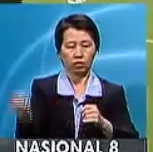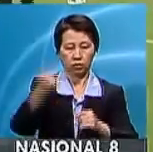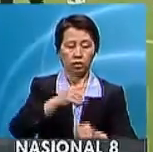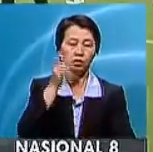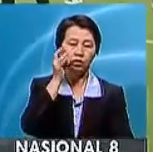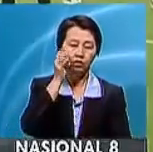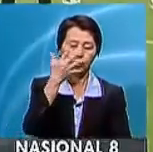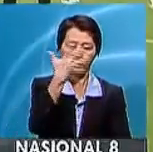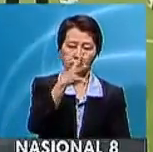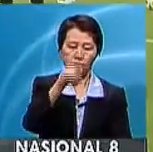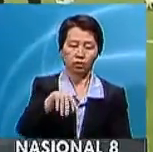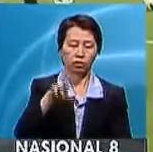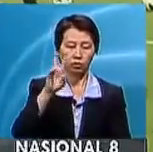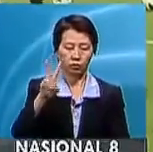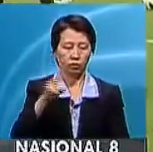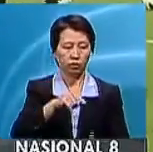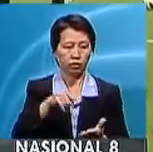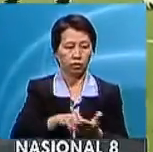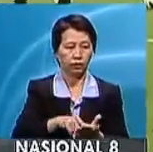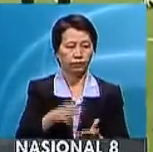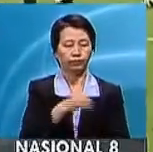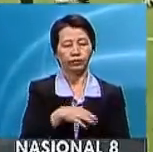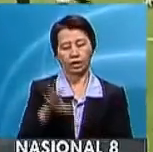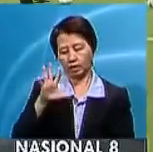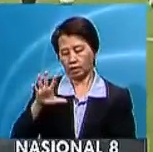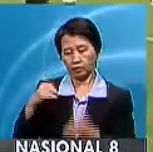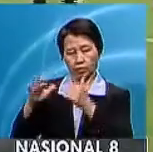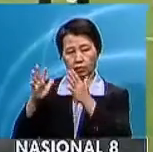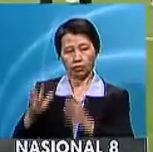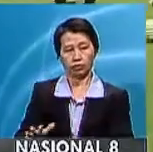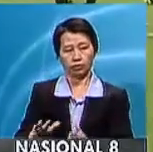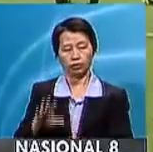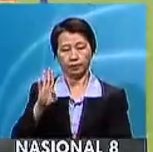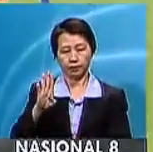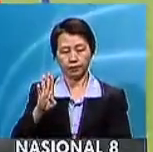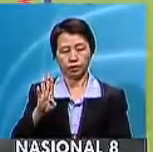pada 15 Januari ini. Selain itu, 5 pemain Harimau Muda B